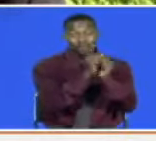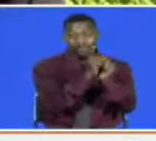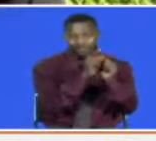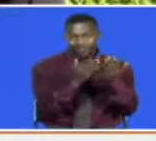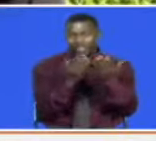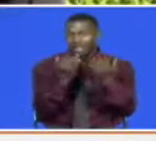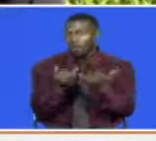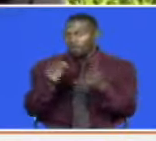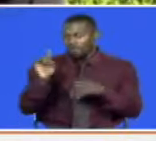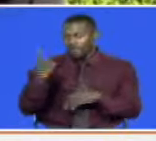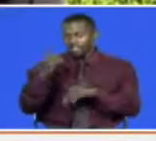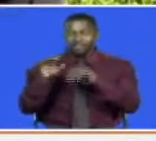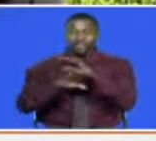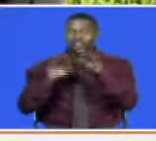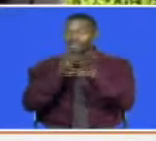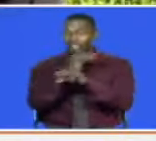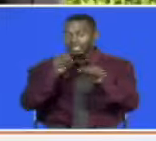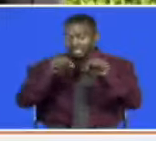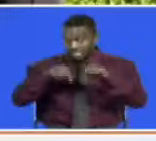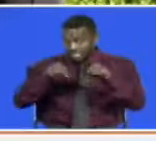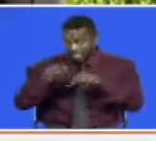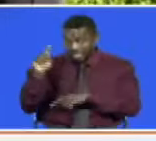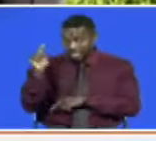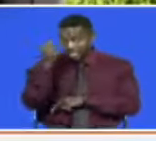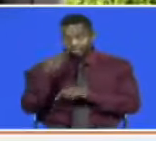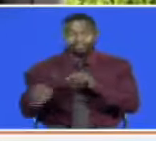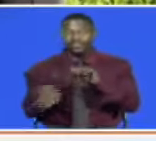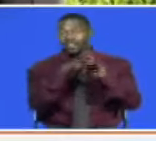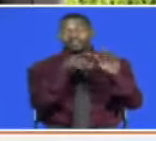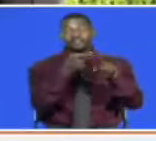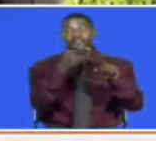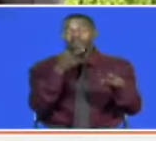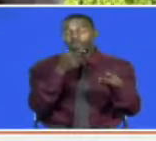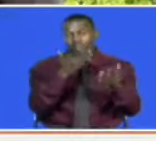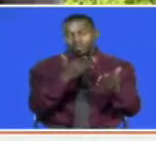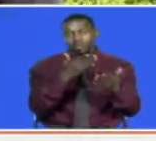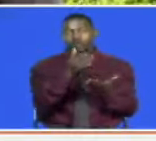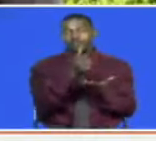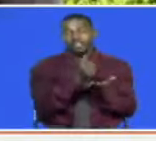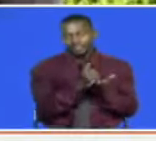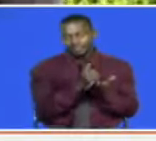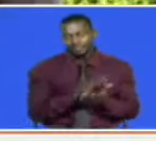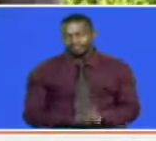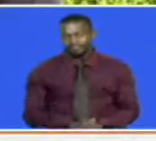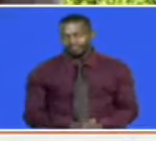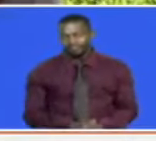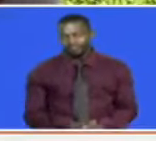naibu wa kwanza hapa nchini Kenya kuondolewa madarakani kwa njia hiyo.